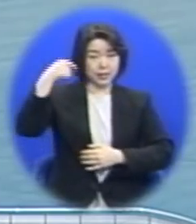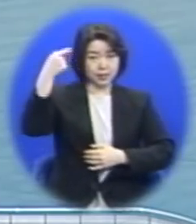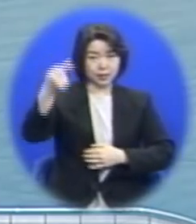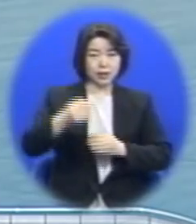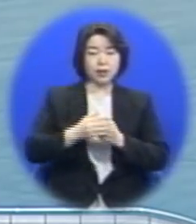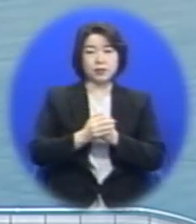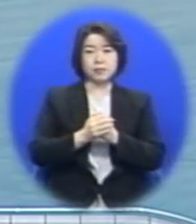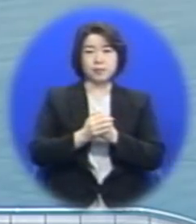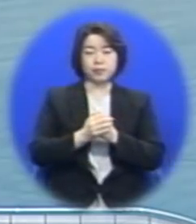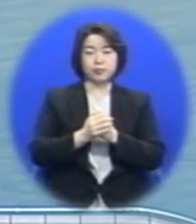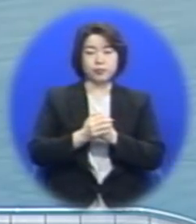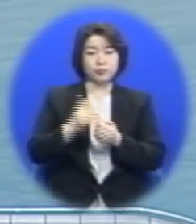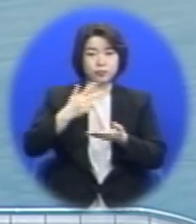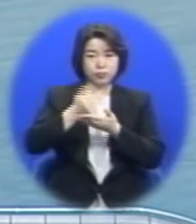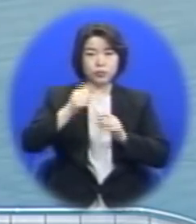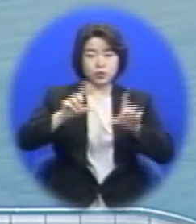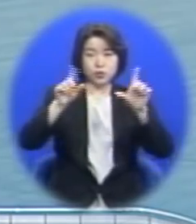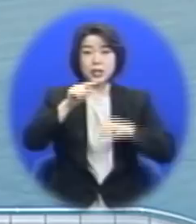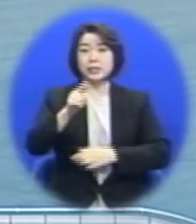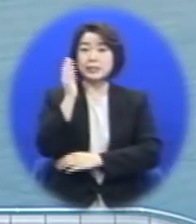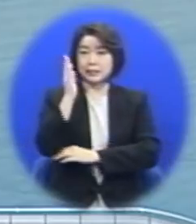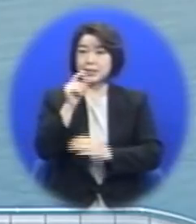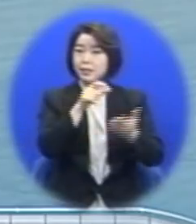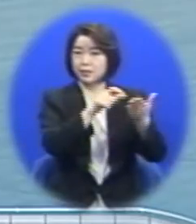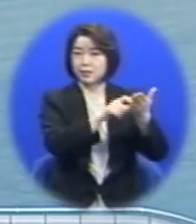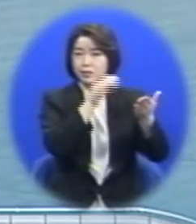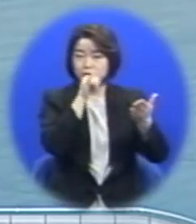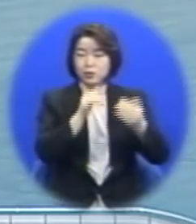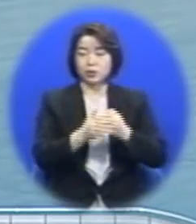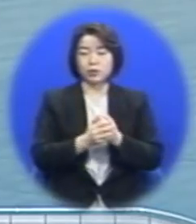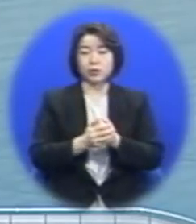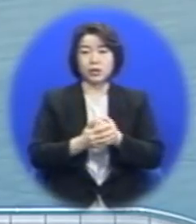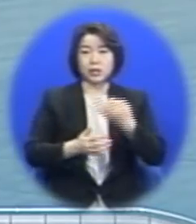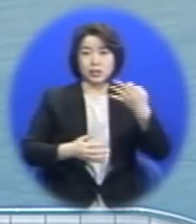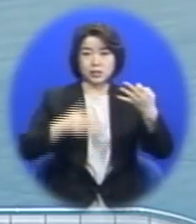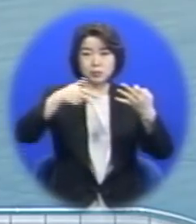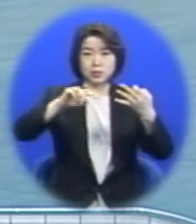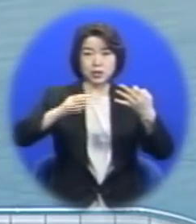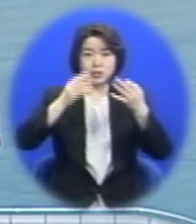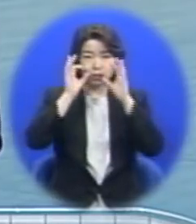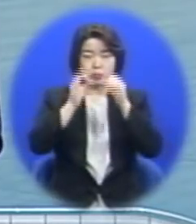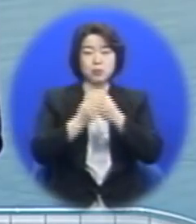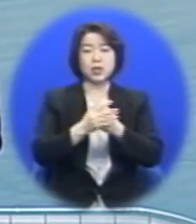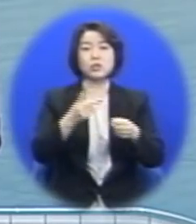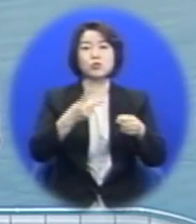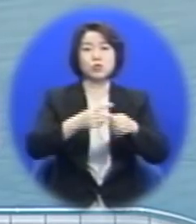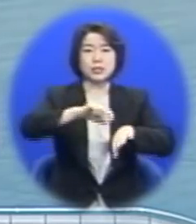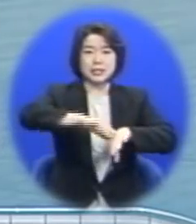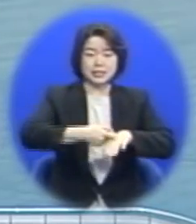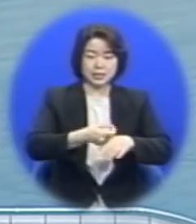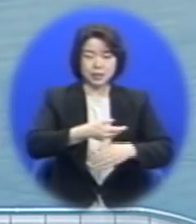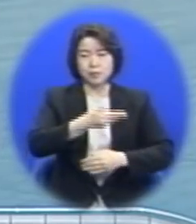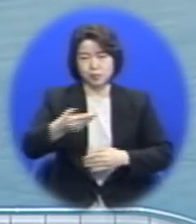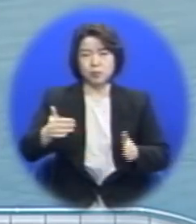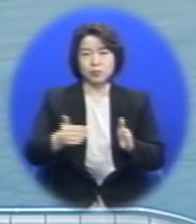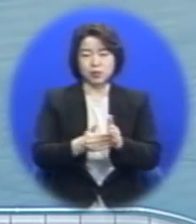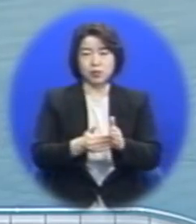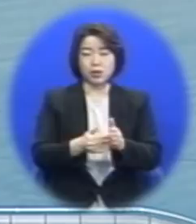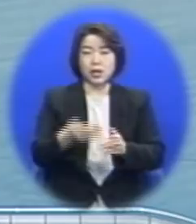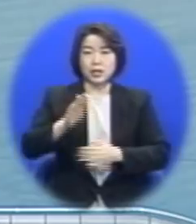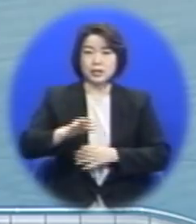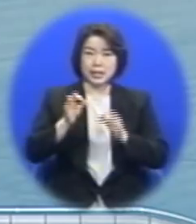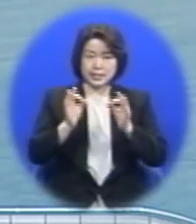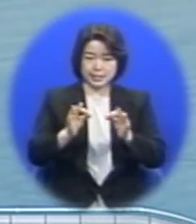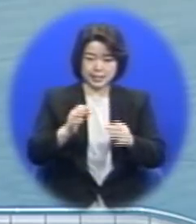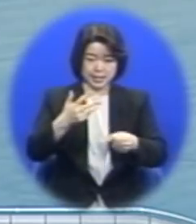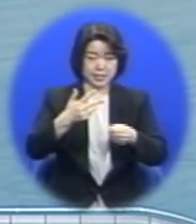장, 다음 주일에 그 이야기가 나오게 됩니다. 14절에 보면 둘째 재난은 지나갔습니다. 그러나 이제 셋째